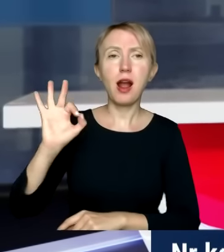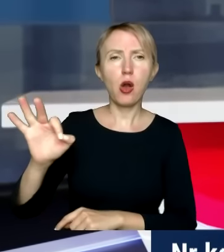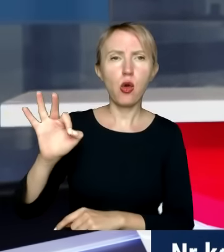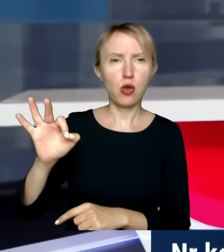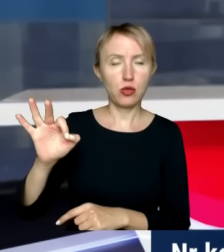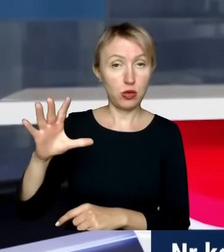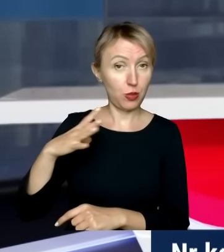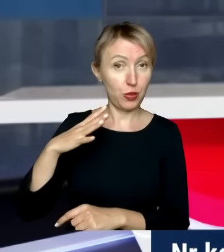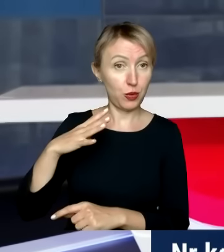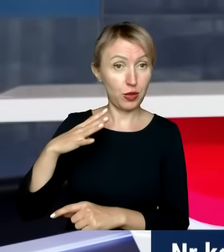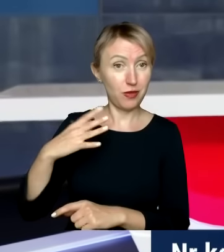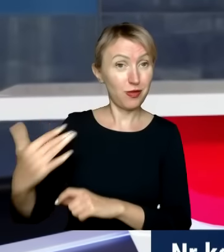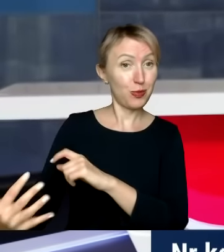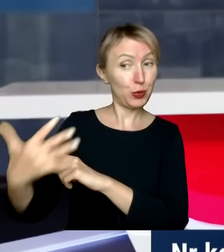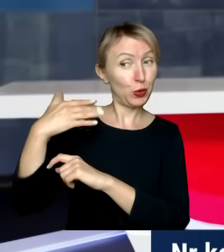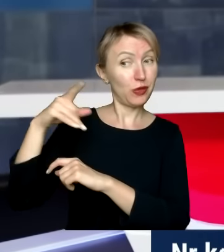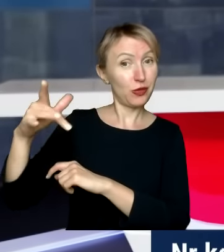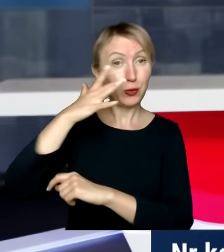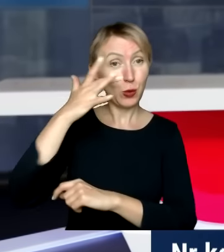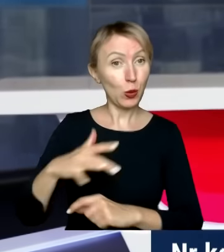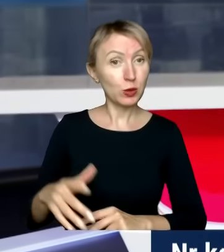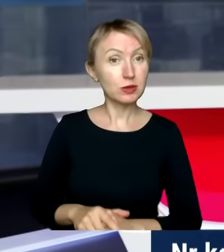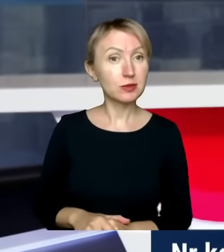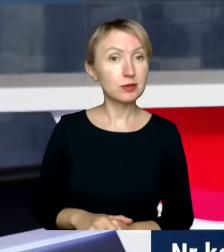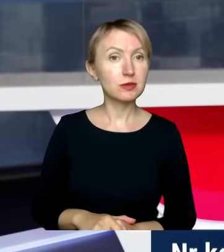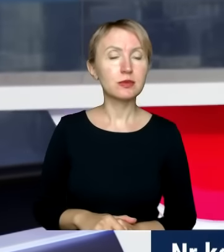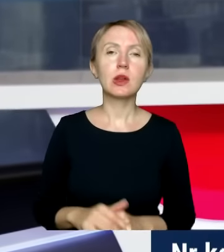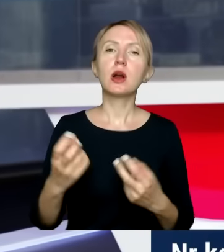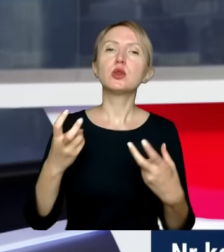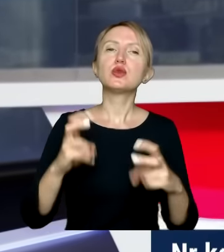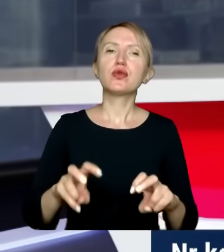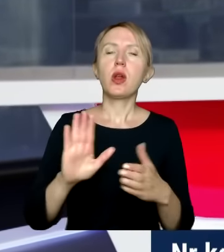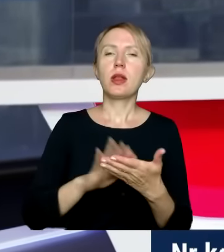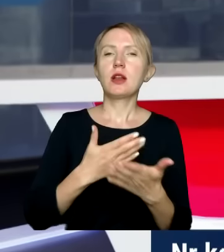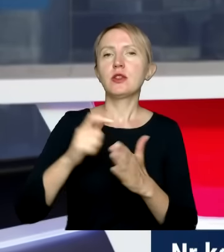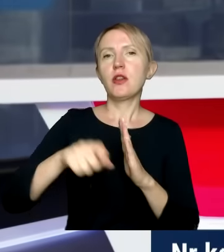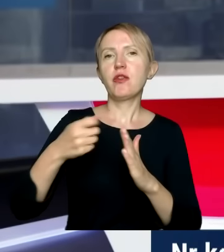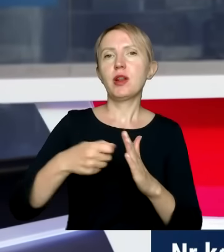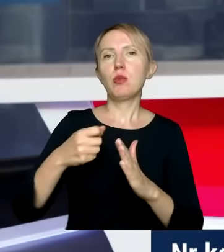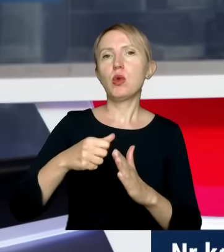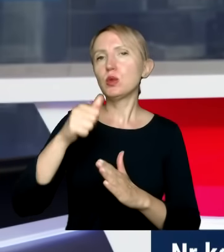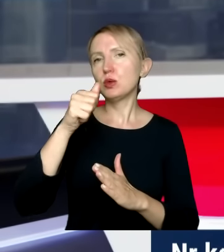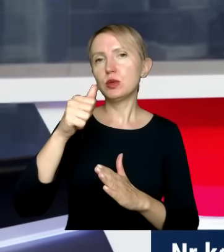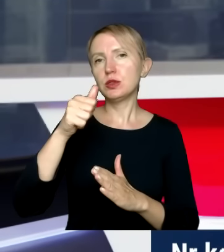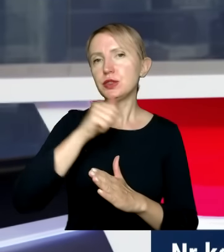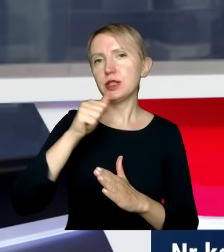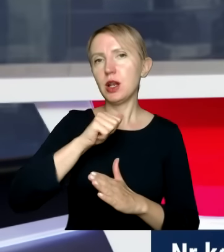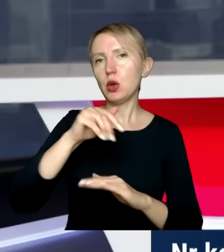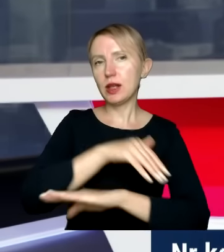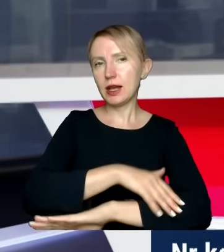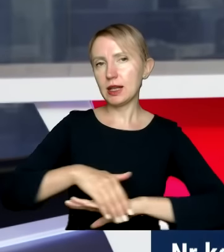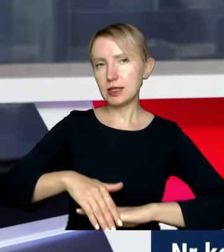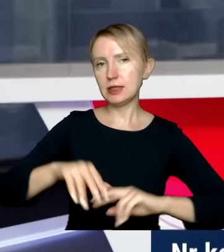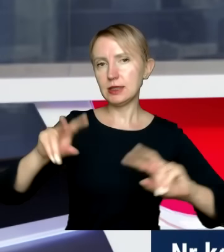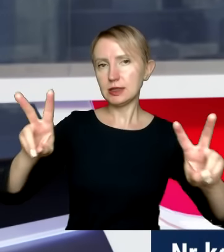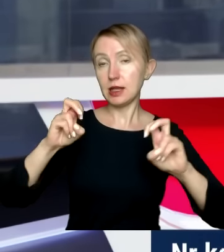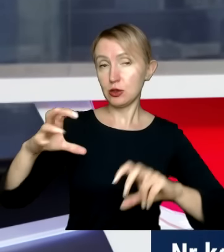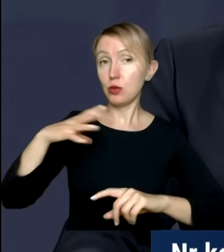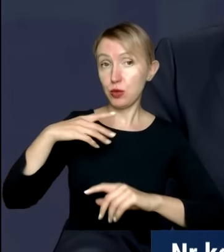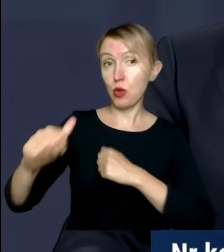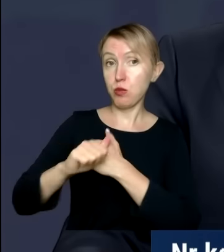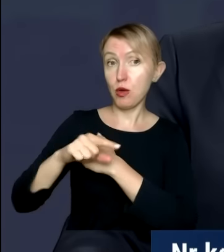były inspirowane przez tą ekipę czy stworzenie chociażby filmu Zielona granica było inspirowane przez tą granicę tutaj pojawia się